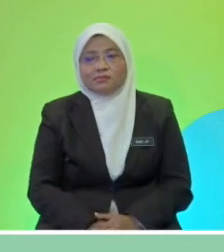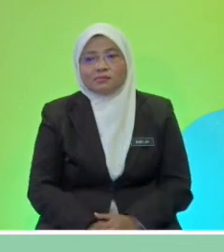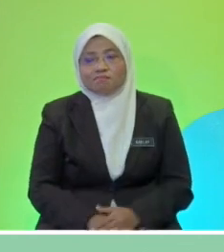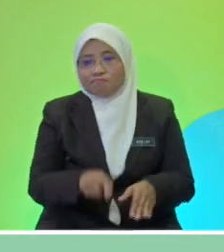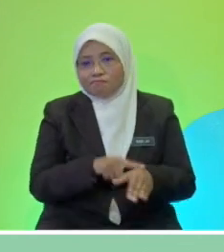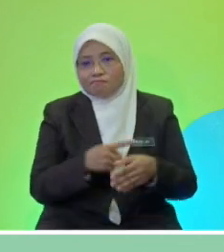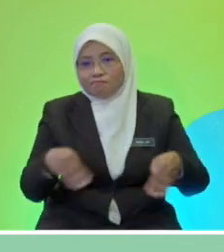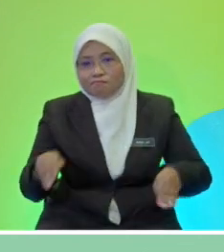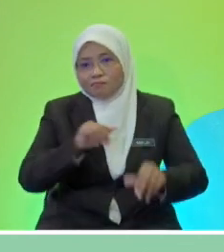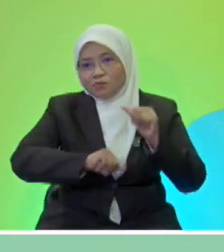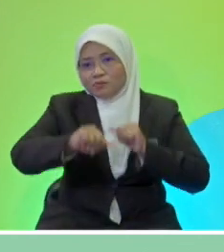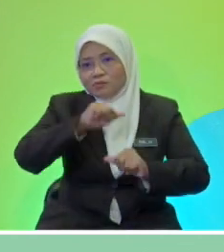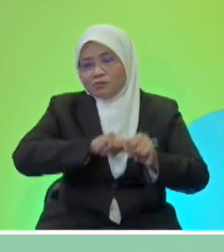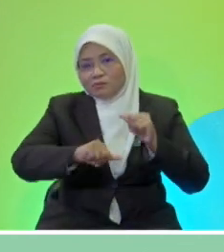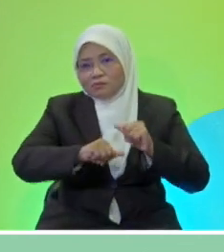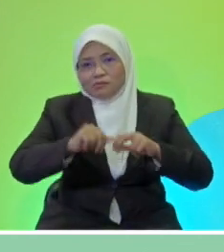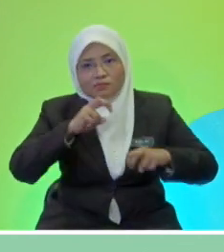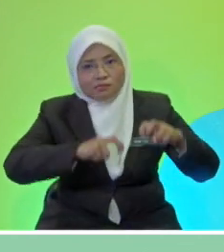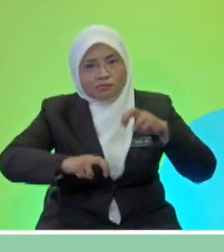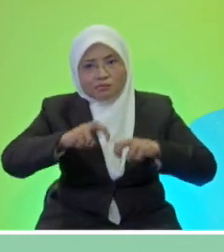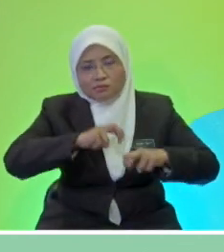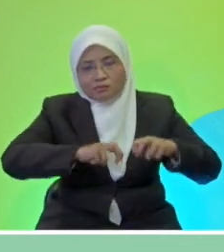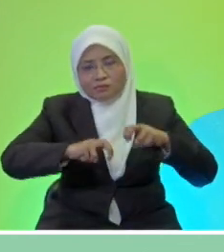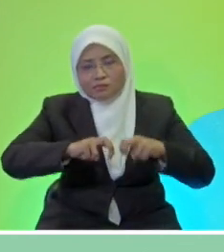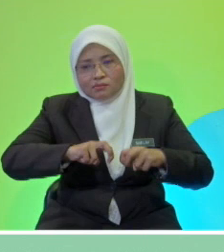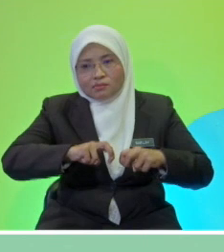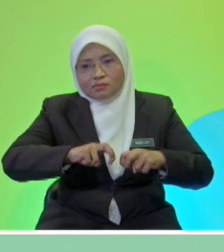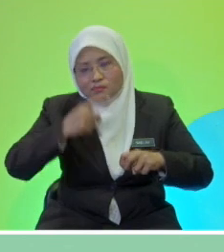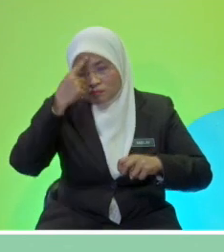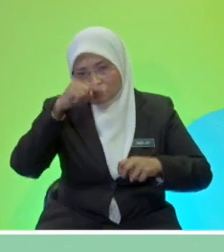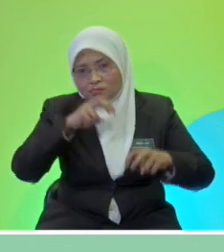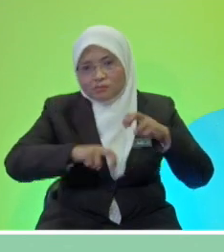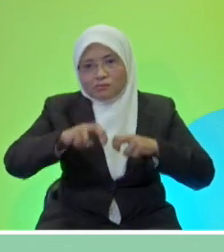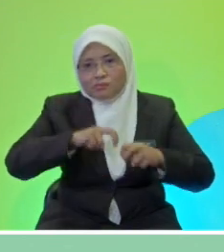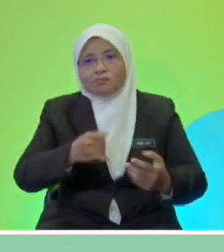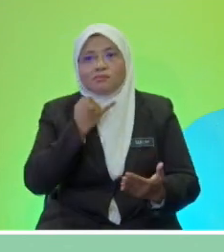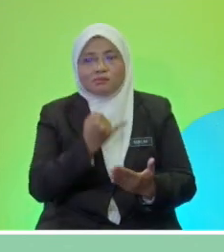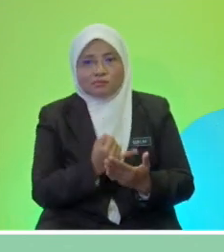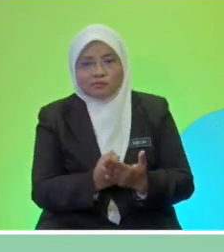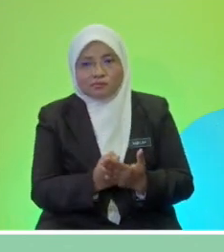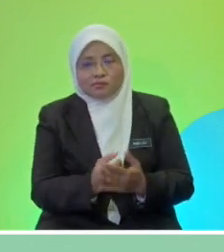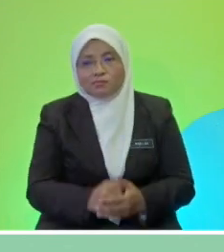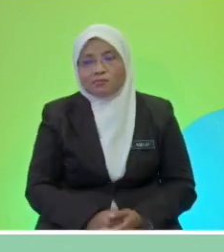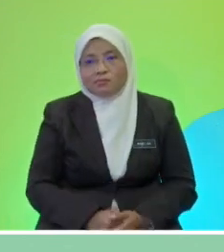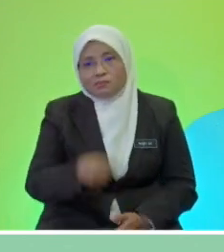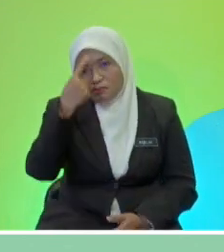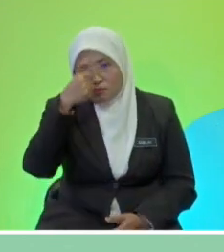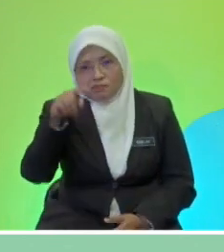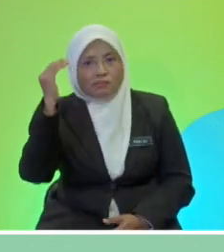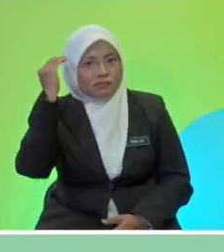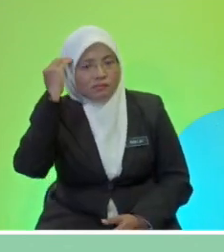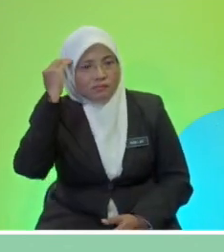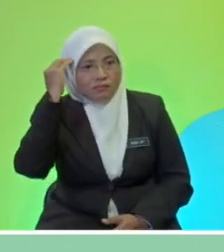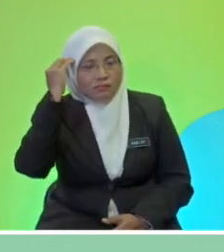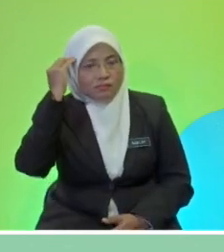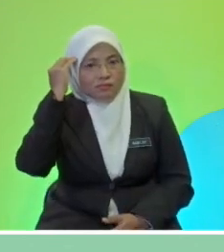sains yang menjalankan kajian tentang penyiasan jenayah mengenai pasti mengesahkan kronologi suatu kejadian